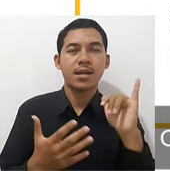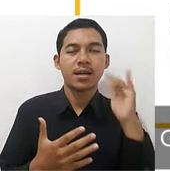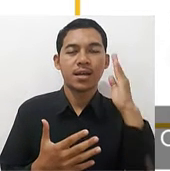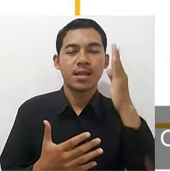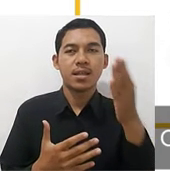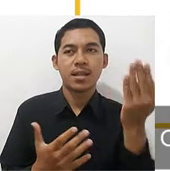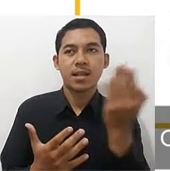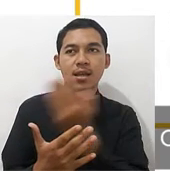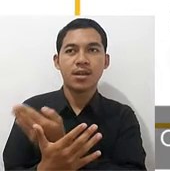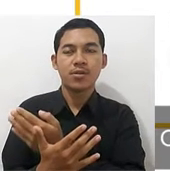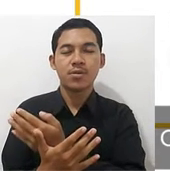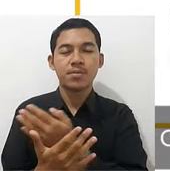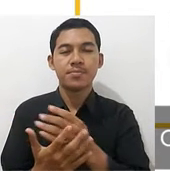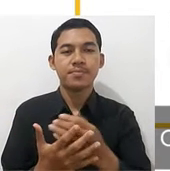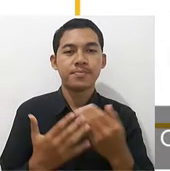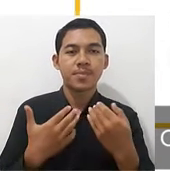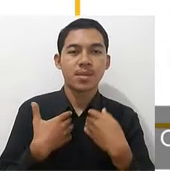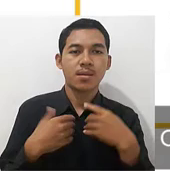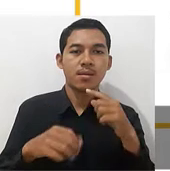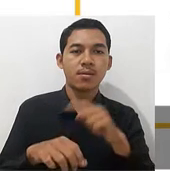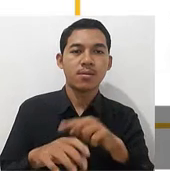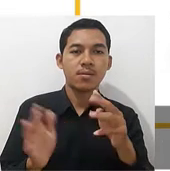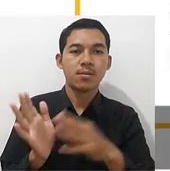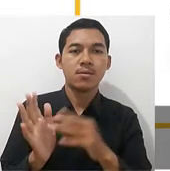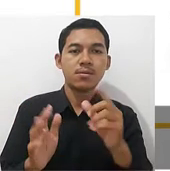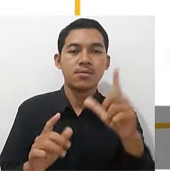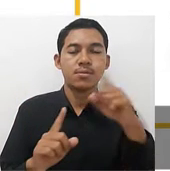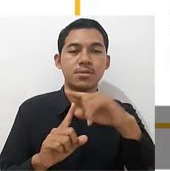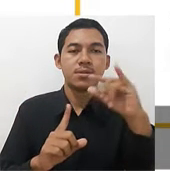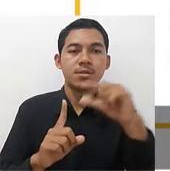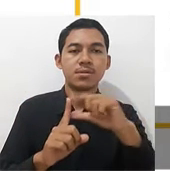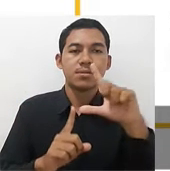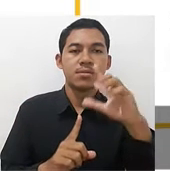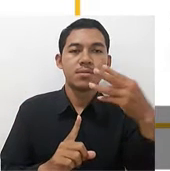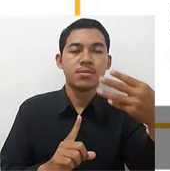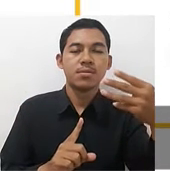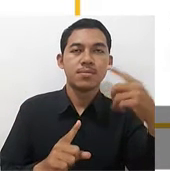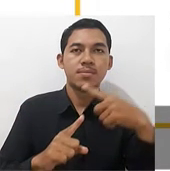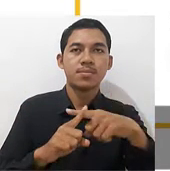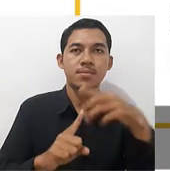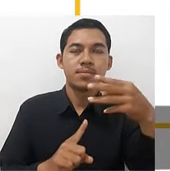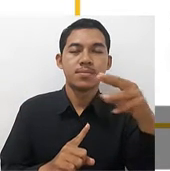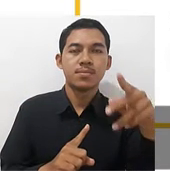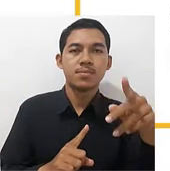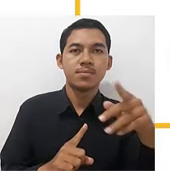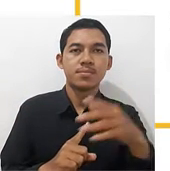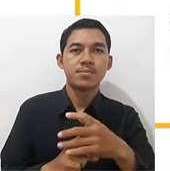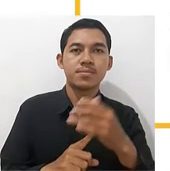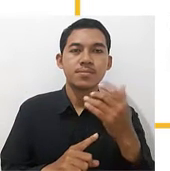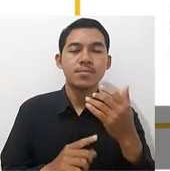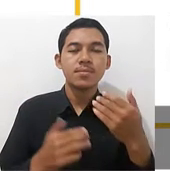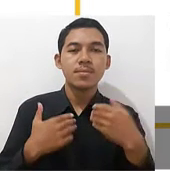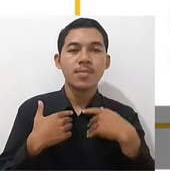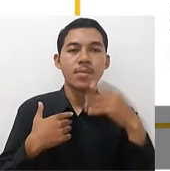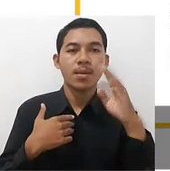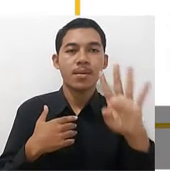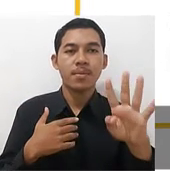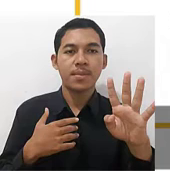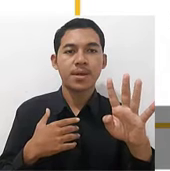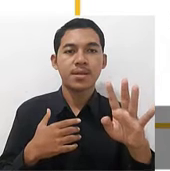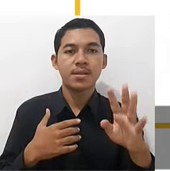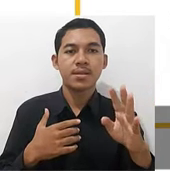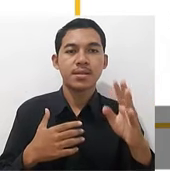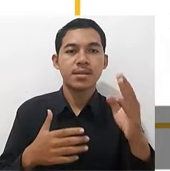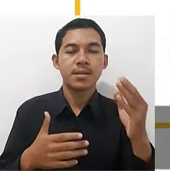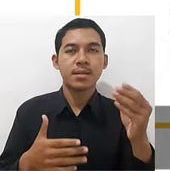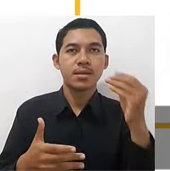Di sini kita contohnya ada pada multiplexer 4x1 atau 4 WAM. Jadi ada 4 buah input, kemudian ada